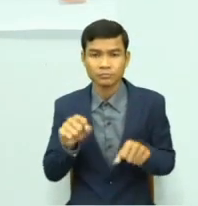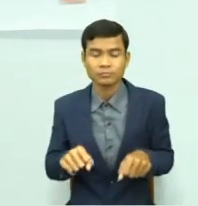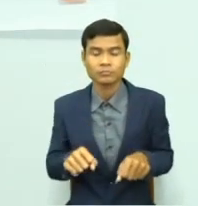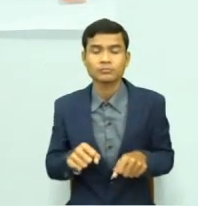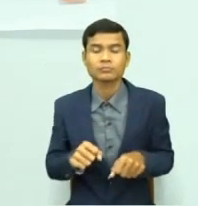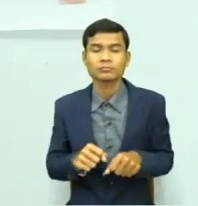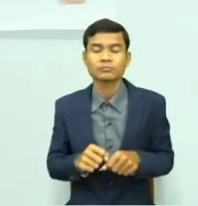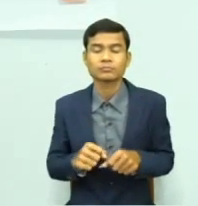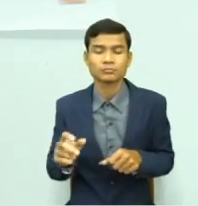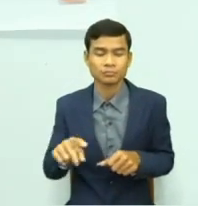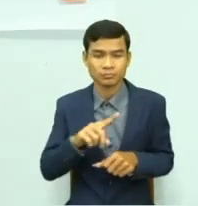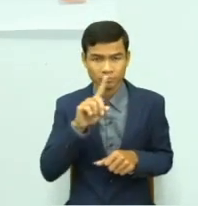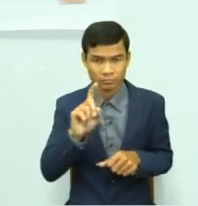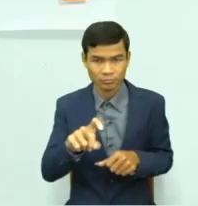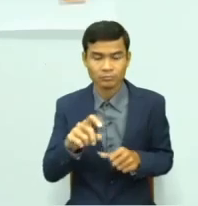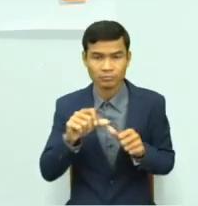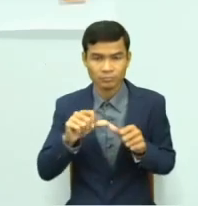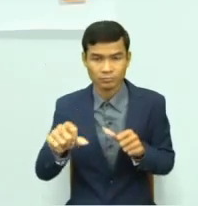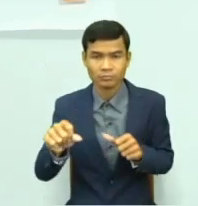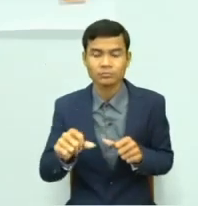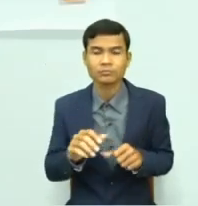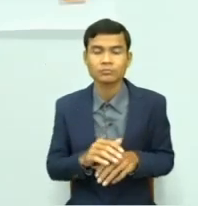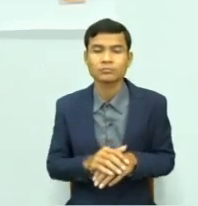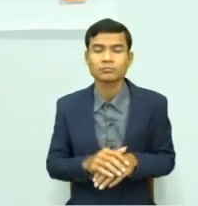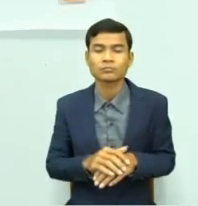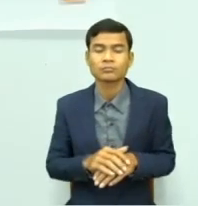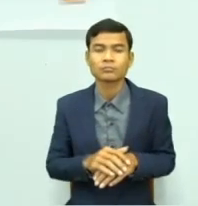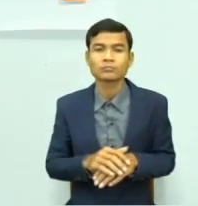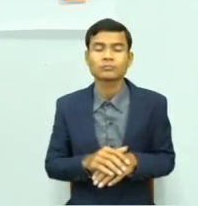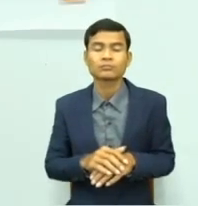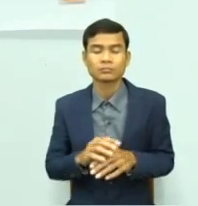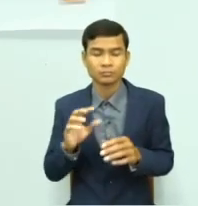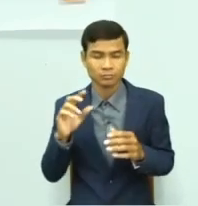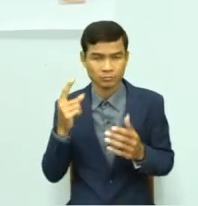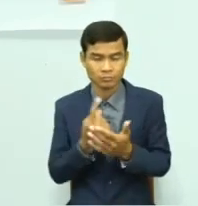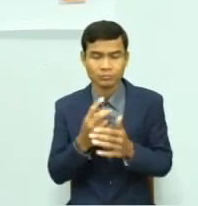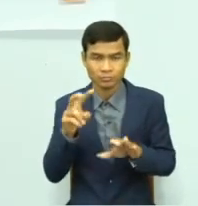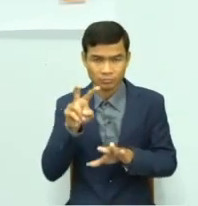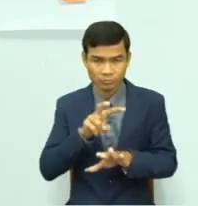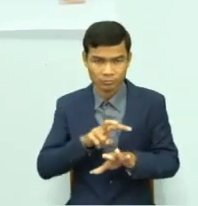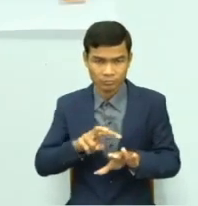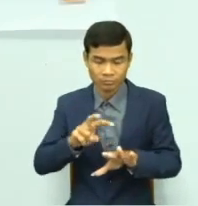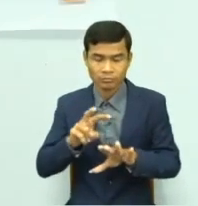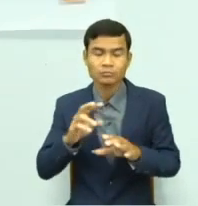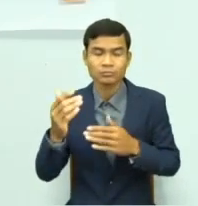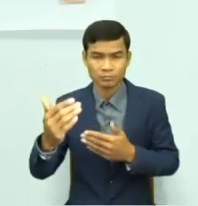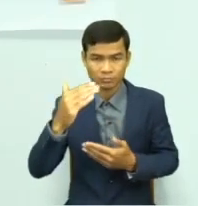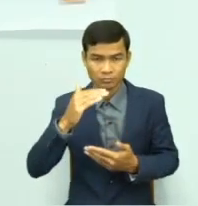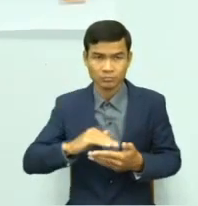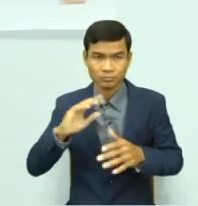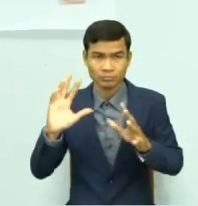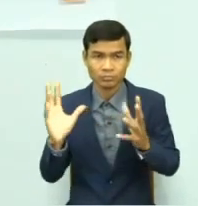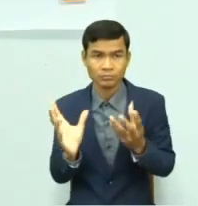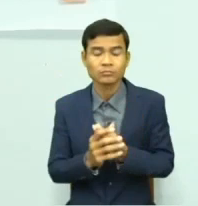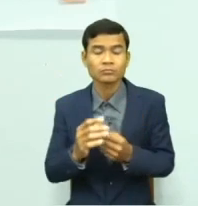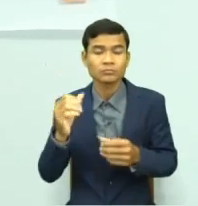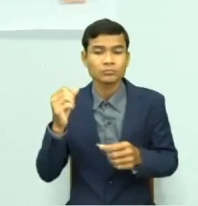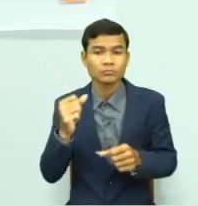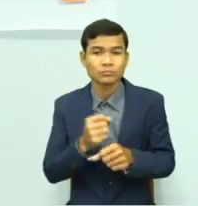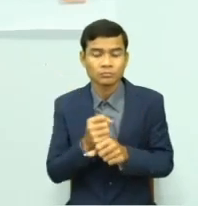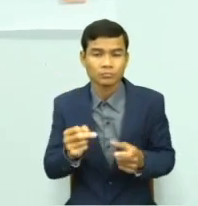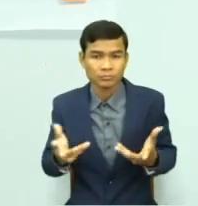chăng cái xua mình to thì thành chăng nằm bay cho luôn chầm này cà phê xong mặt tập hoa tặng anh nắng à ta con trai thưa đôi mặt